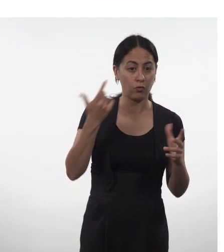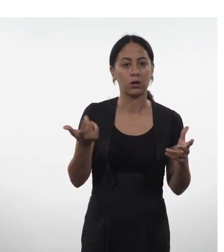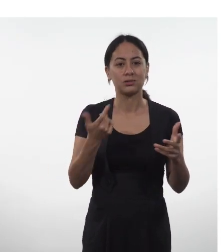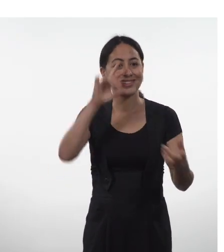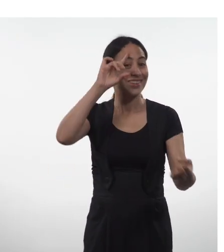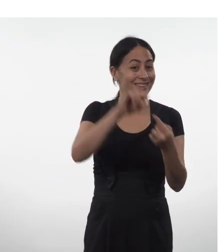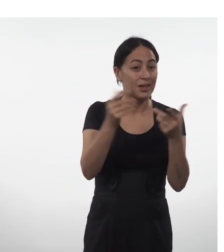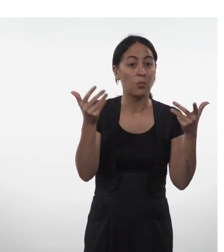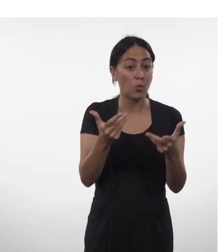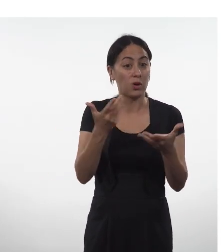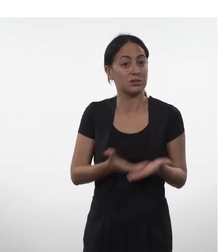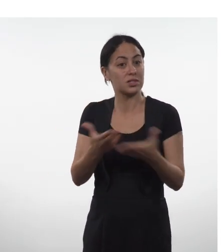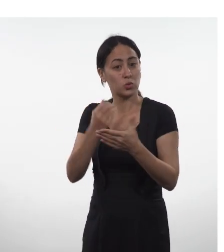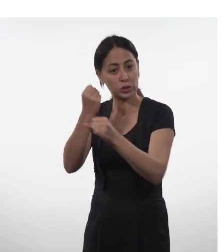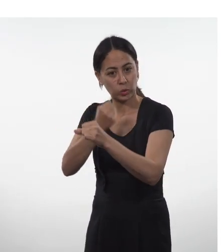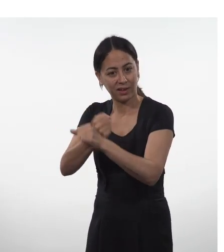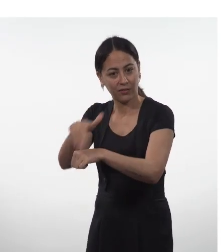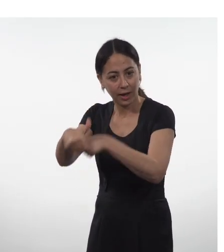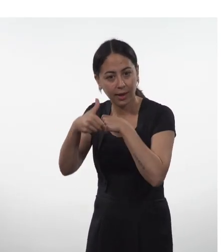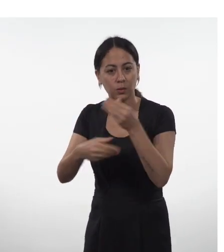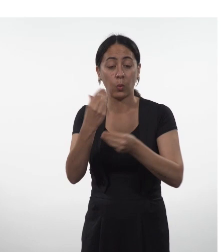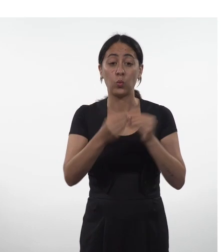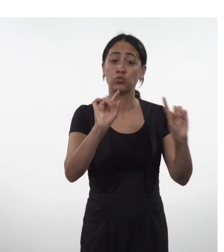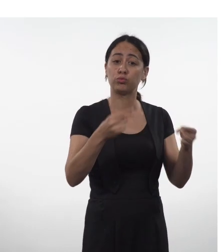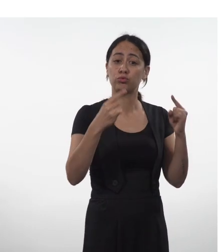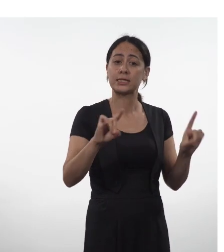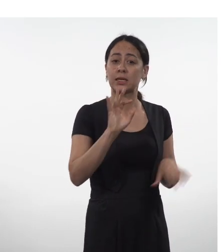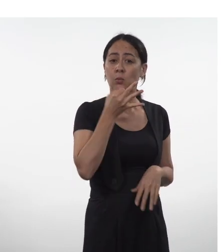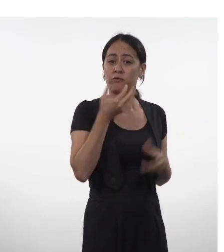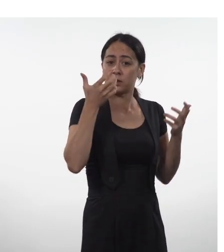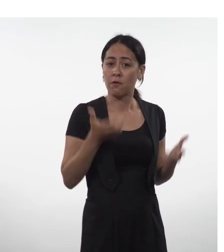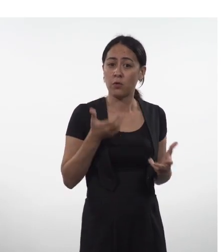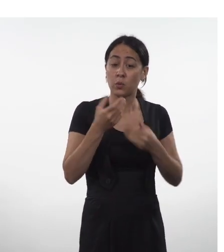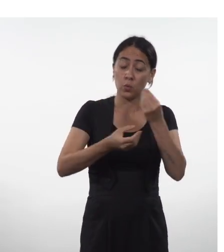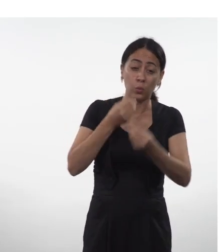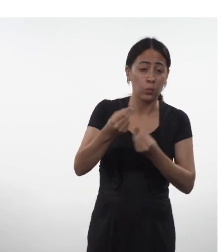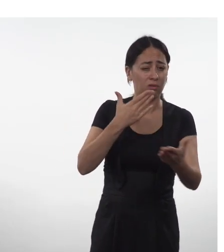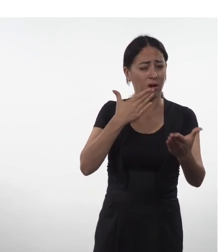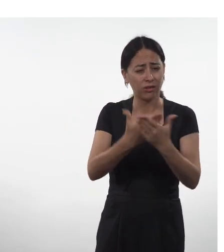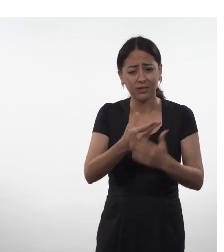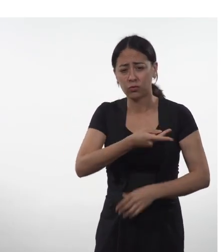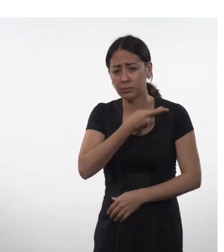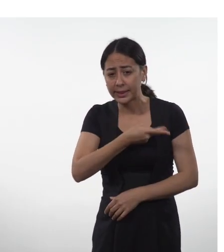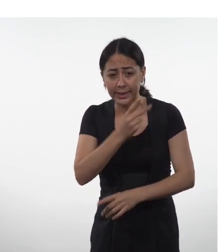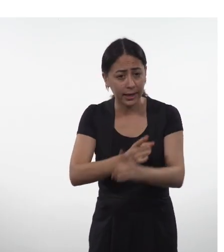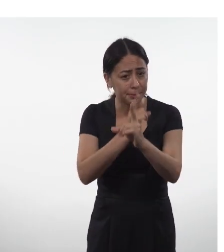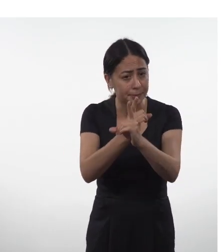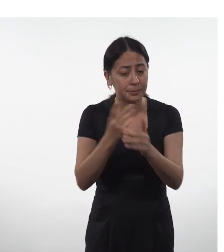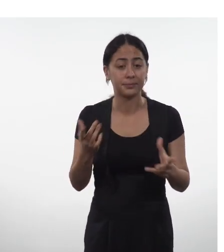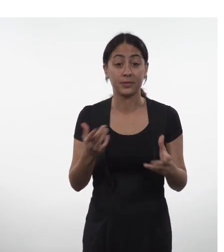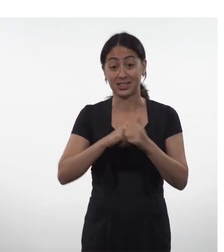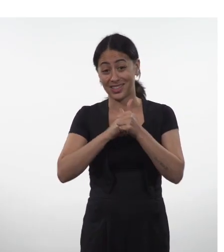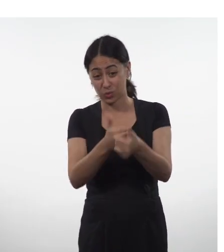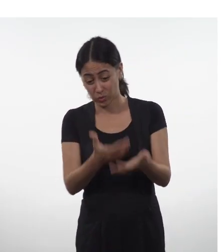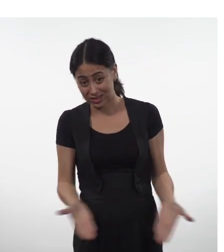ou dans le monde du travail ou là, dans ce cas, dans ce webinaire, en consultation, dans une consultation médicale. Donc, ça dépend aussi du